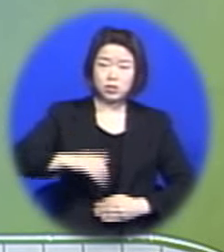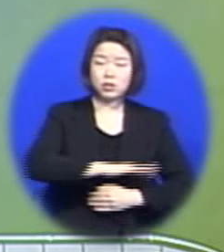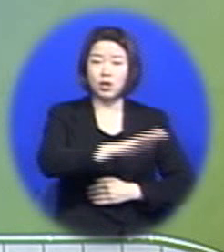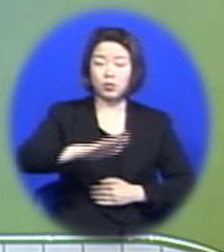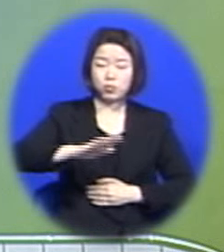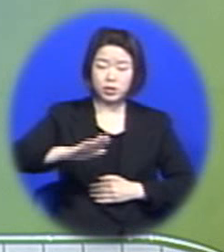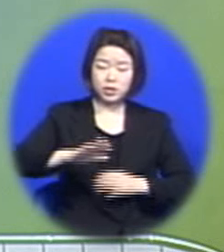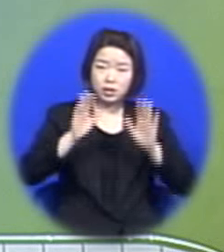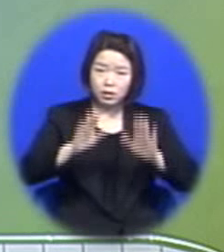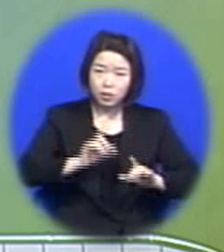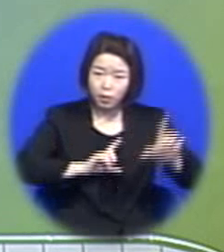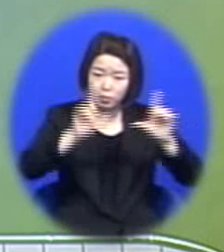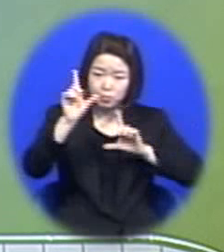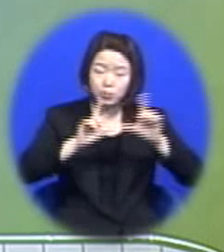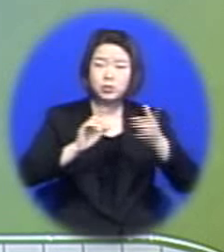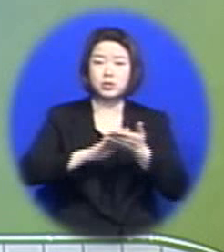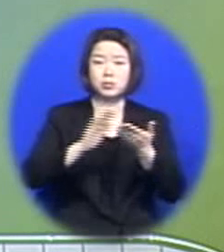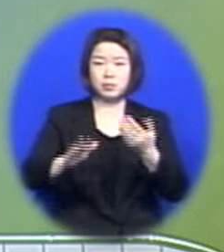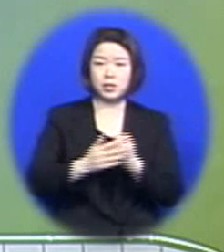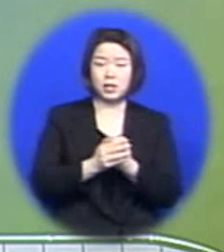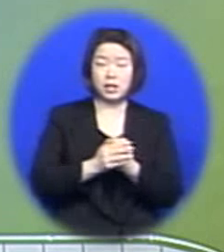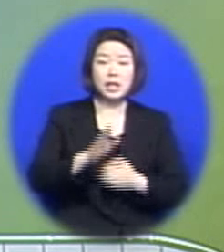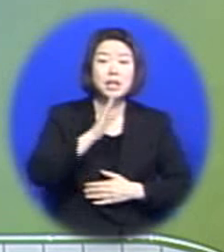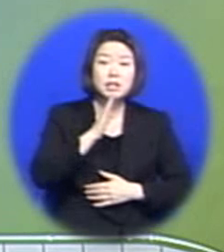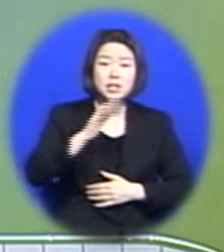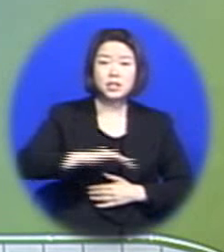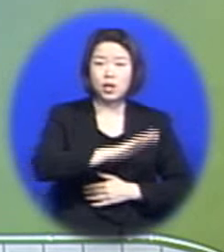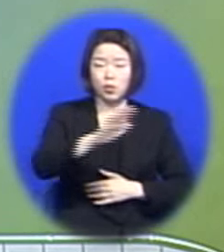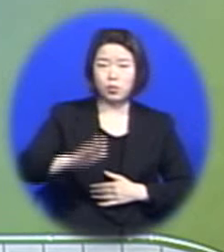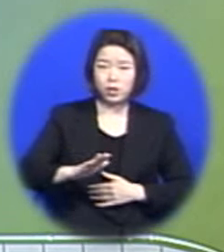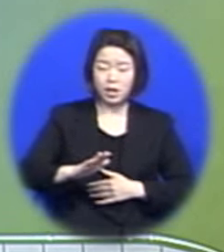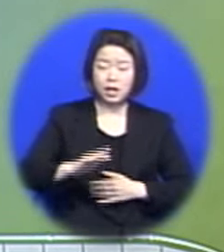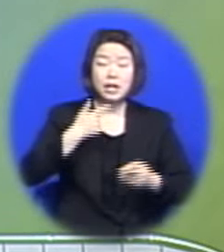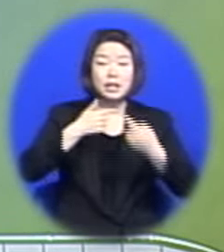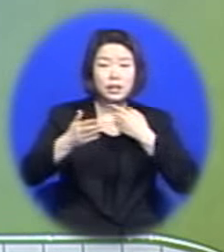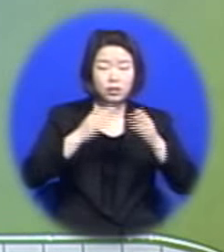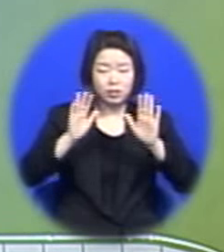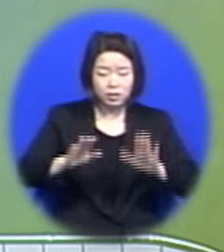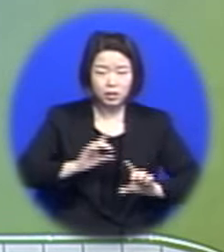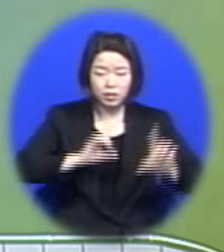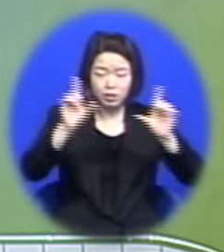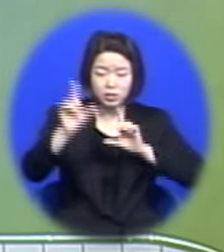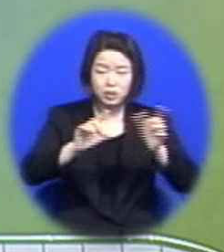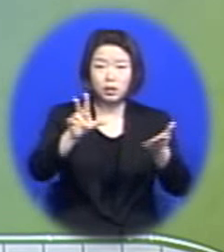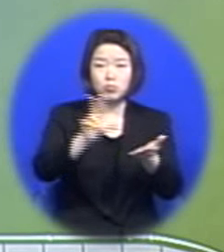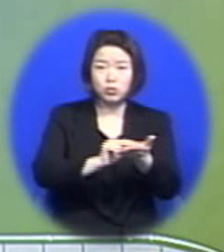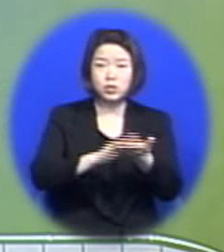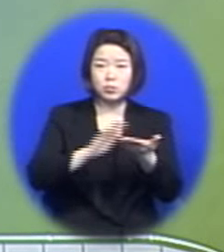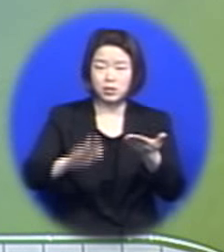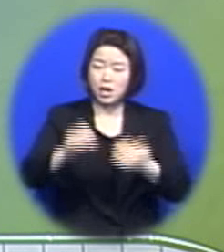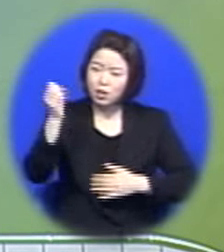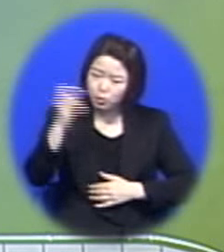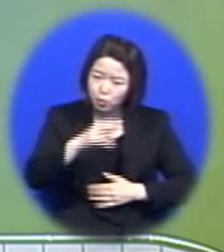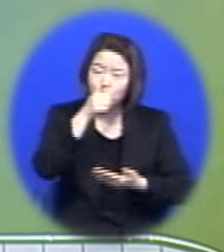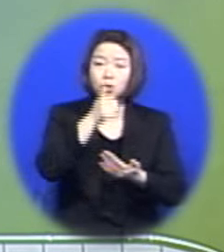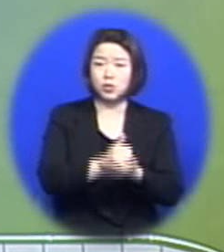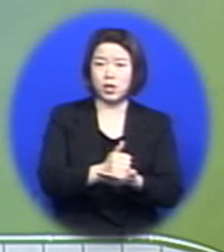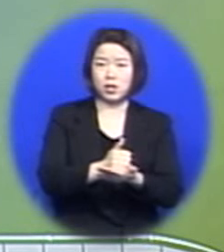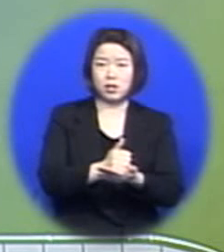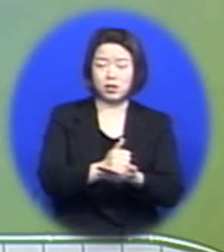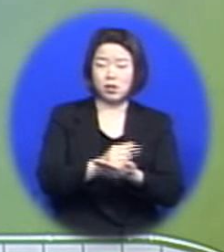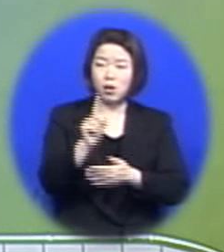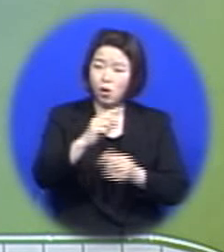실상이에요. 이것이 실제로 우리가 겪는 현실의 문제예요. 또 죄를 지었어요. 어떻게